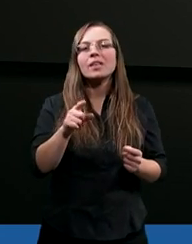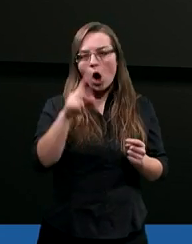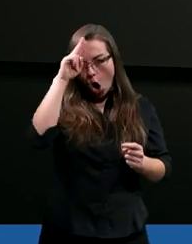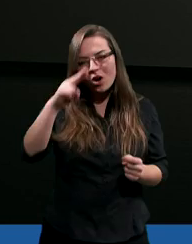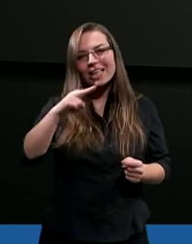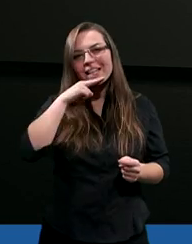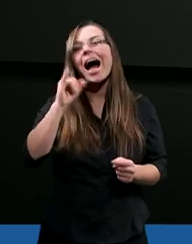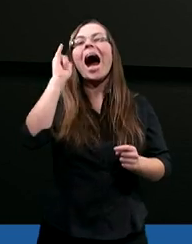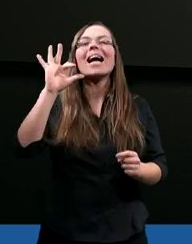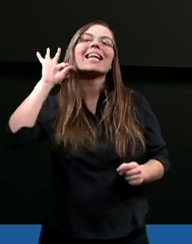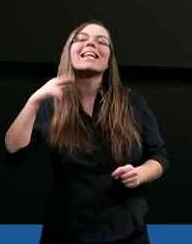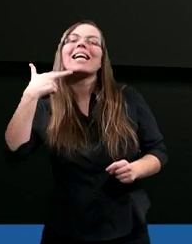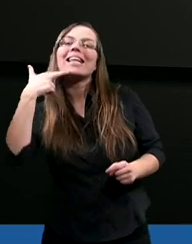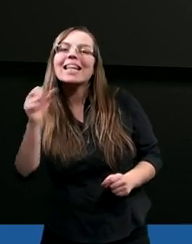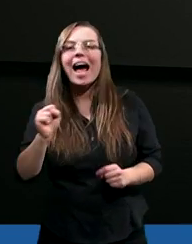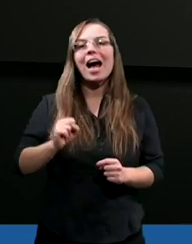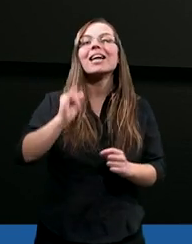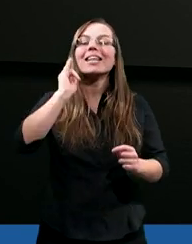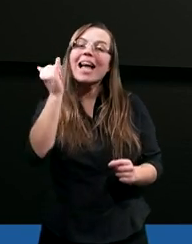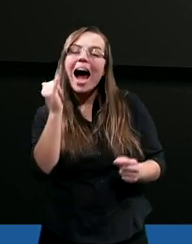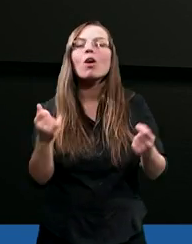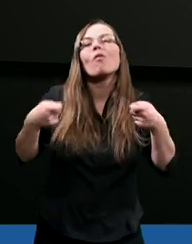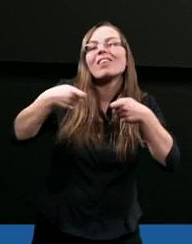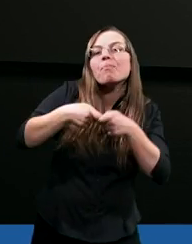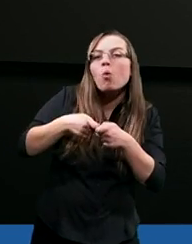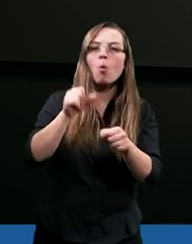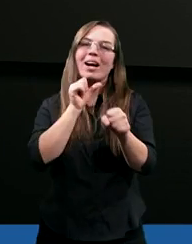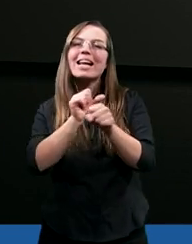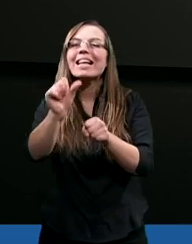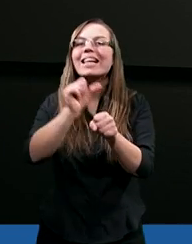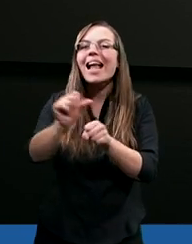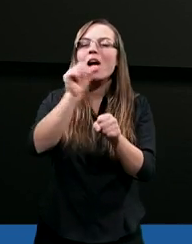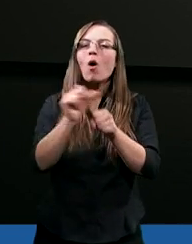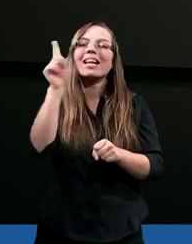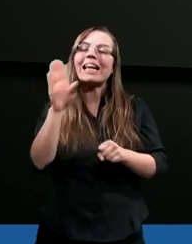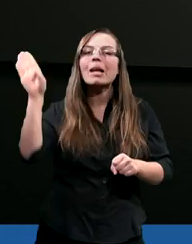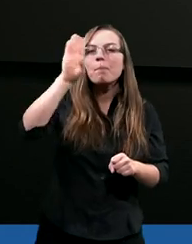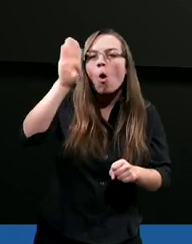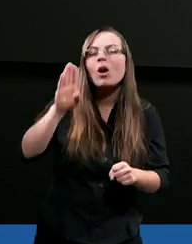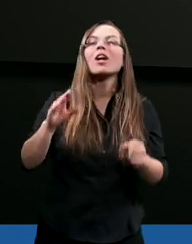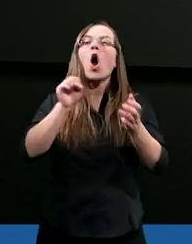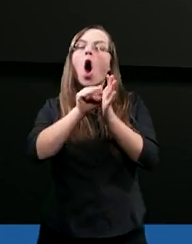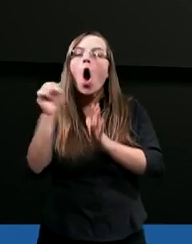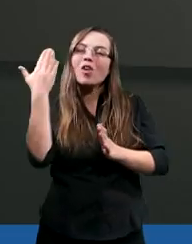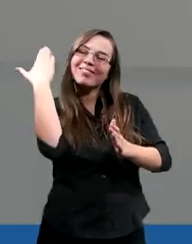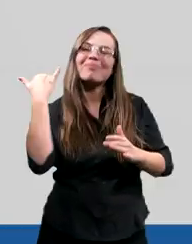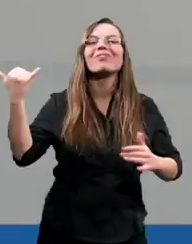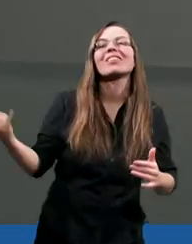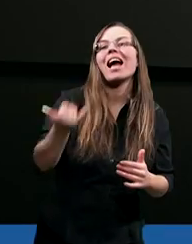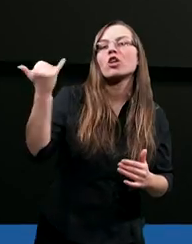i Syna, jako współistniejący z Bogiem od wieczności.